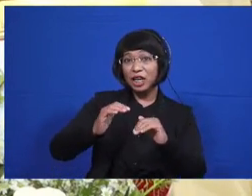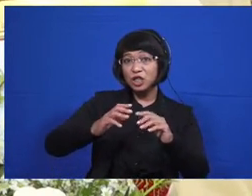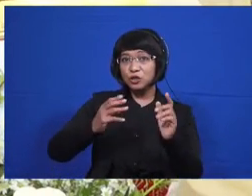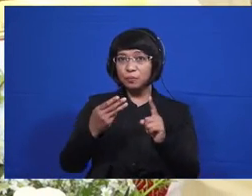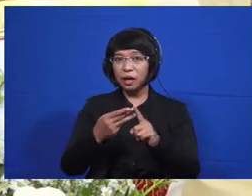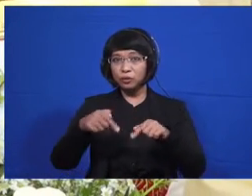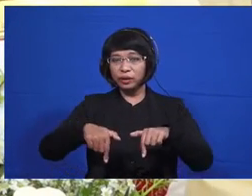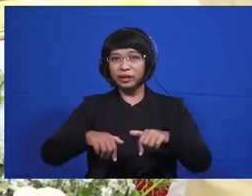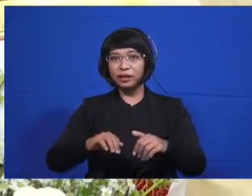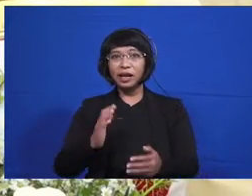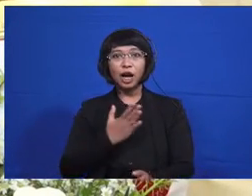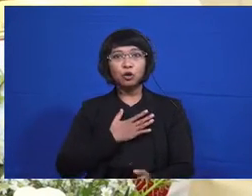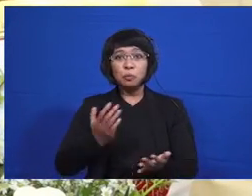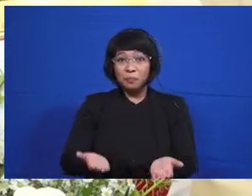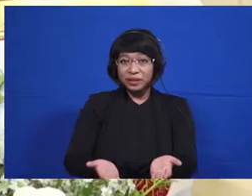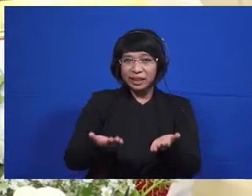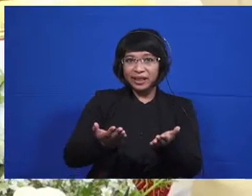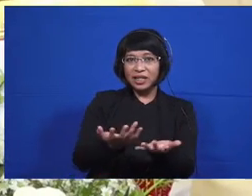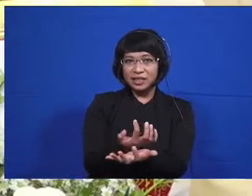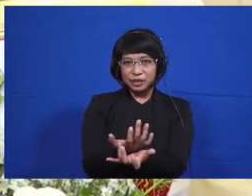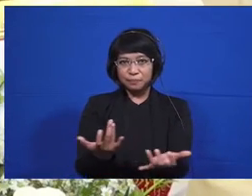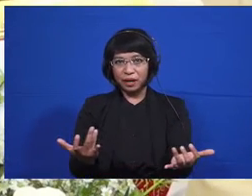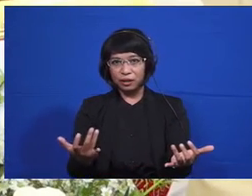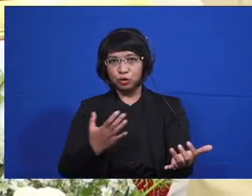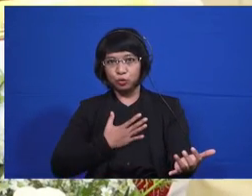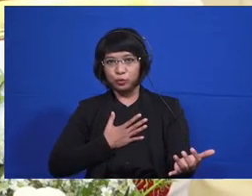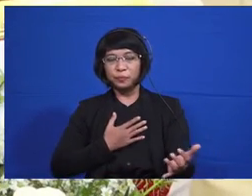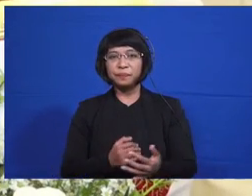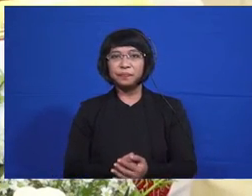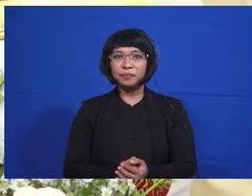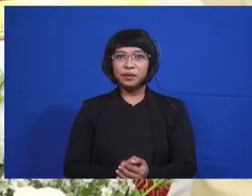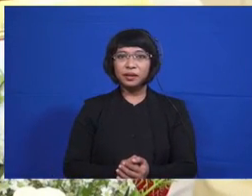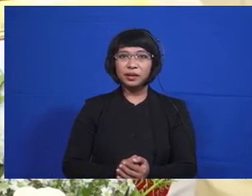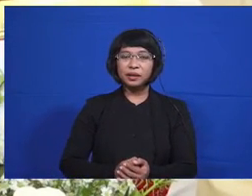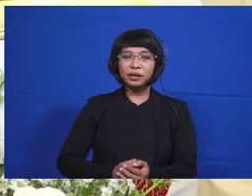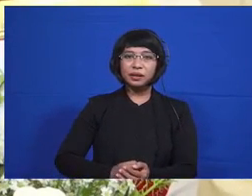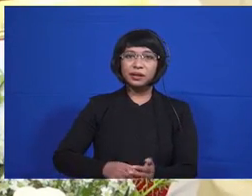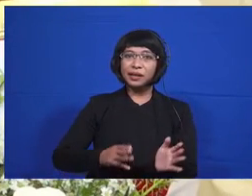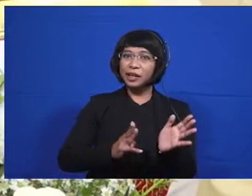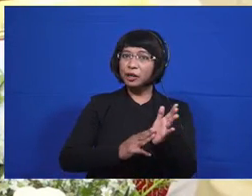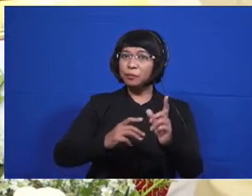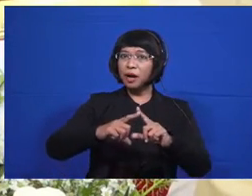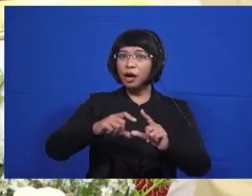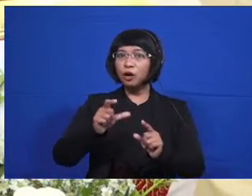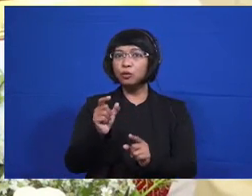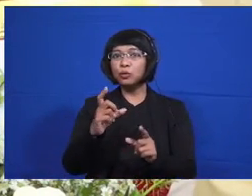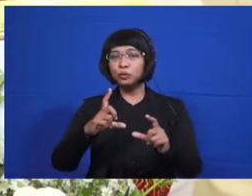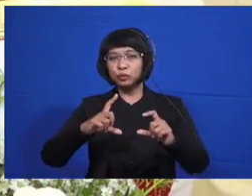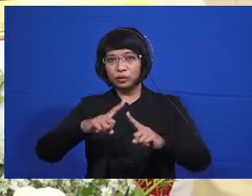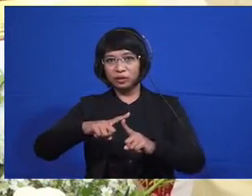mendirikan jemaatku. Dan alam maut tidak akan menguasainya.